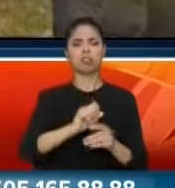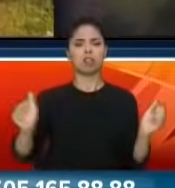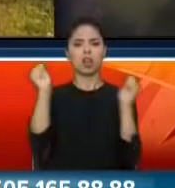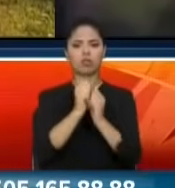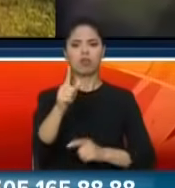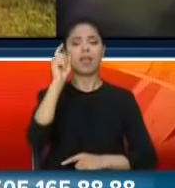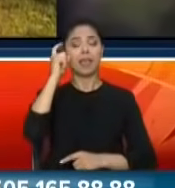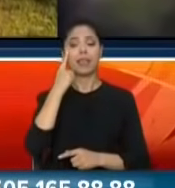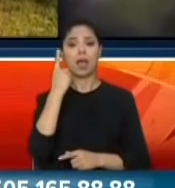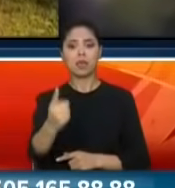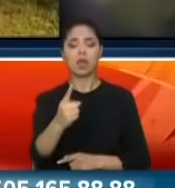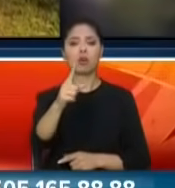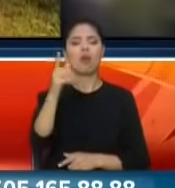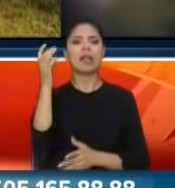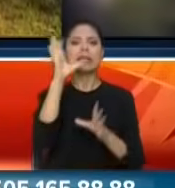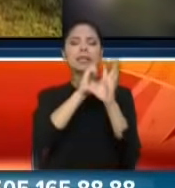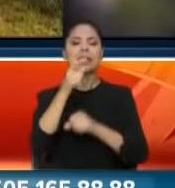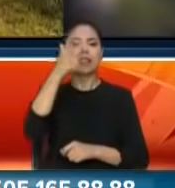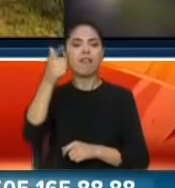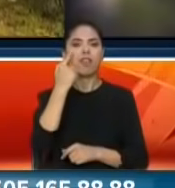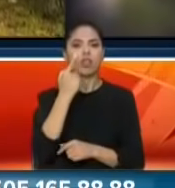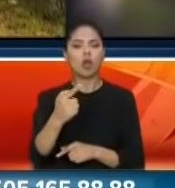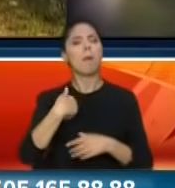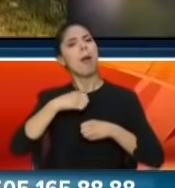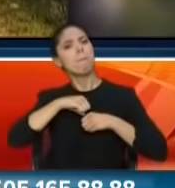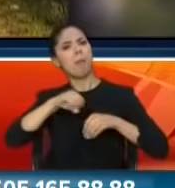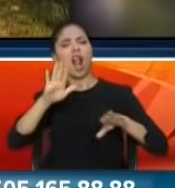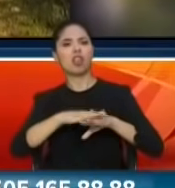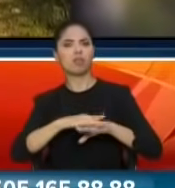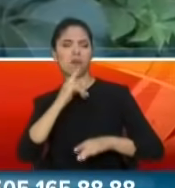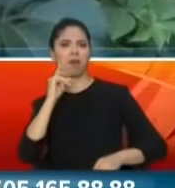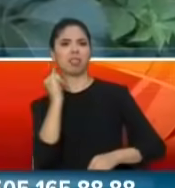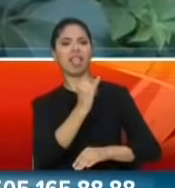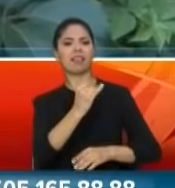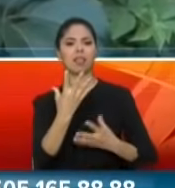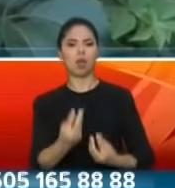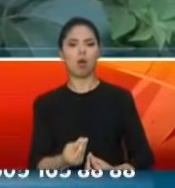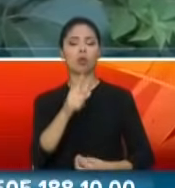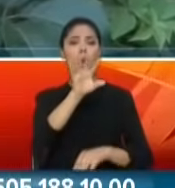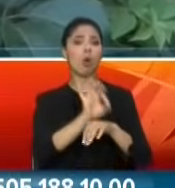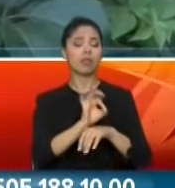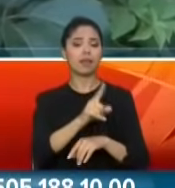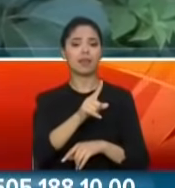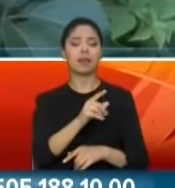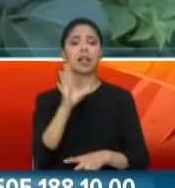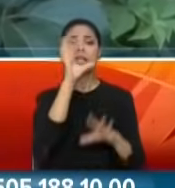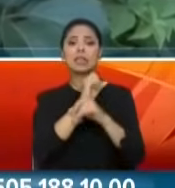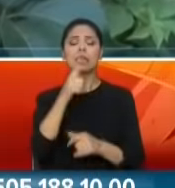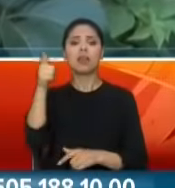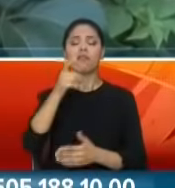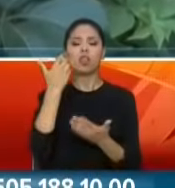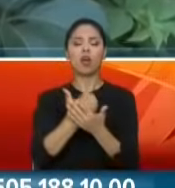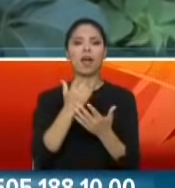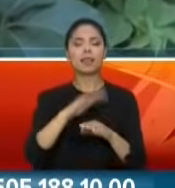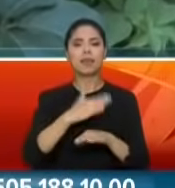Nur'u iddiaya göre gizli çekilen uygunsuz videolarını yayınlamakla tehdit etti. O anları gizlice kameraya